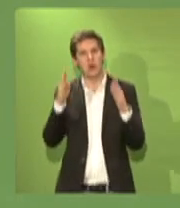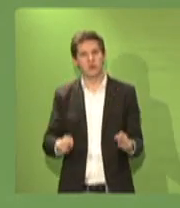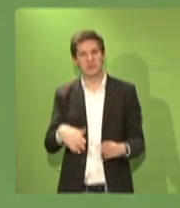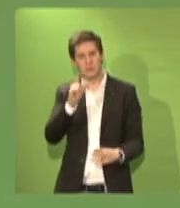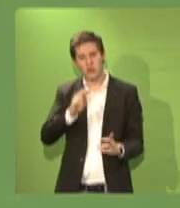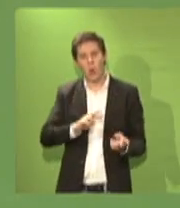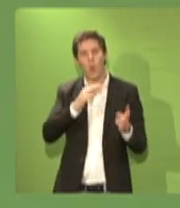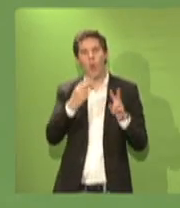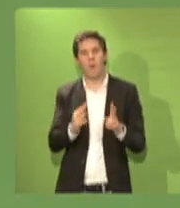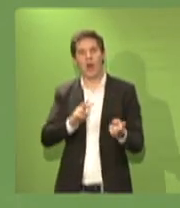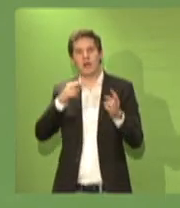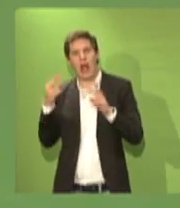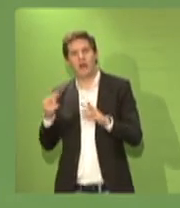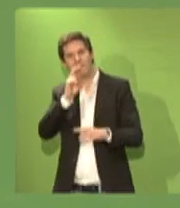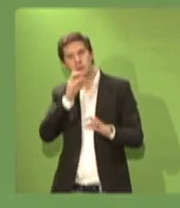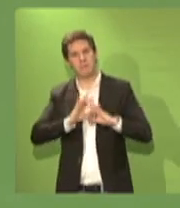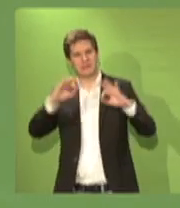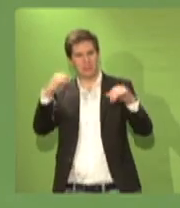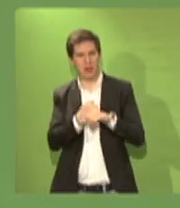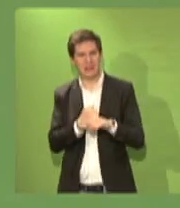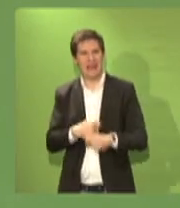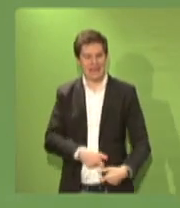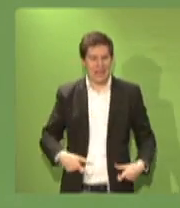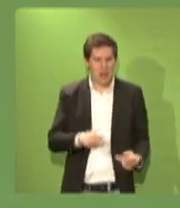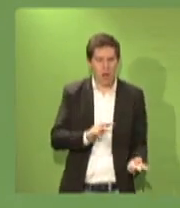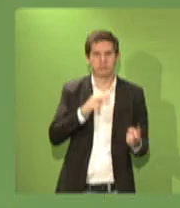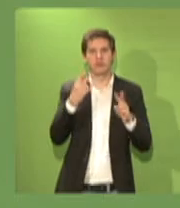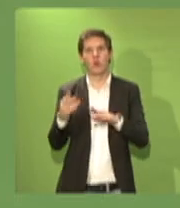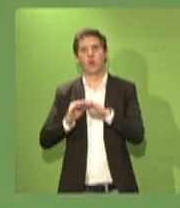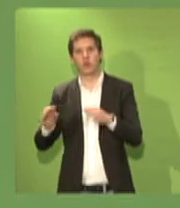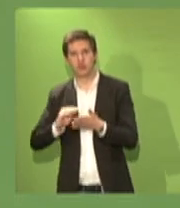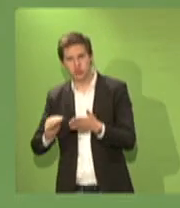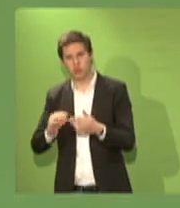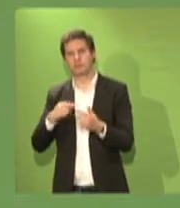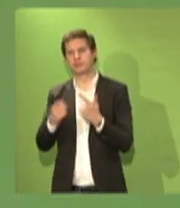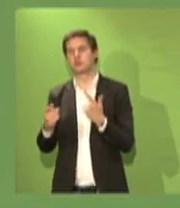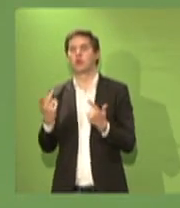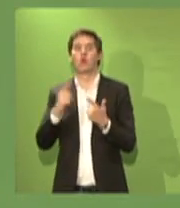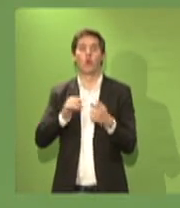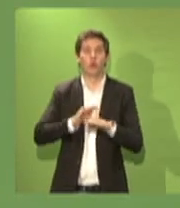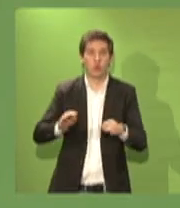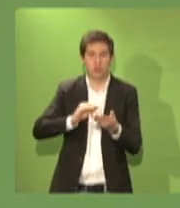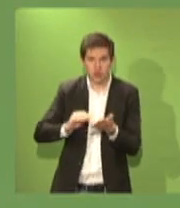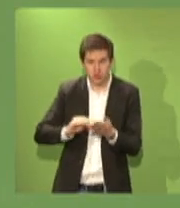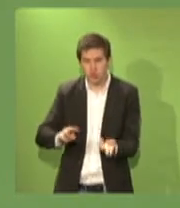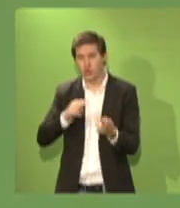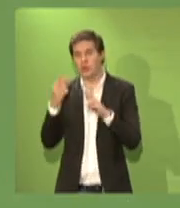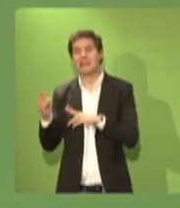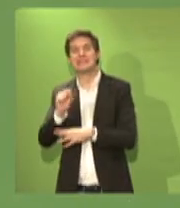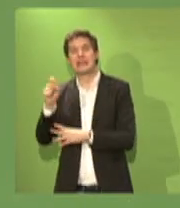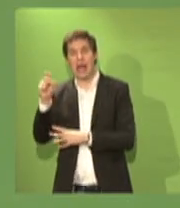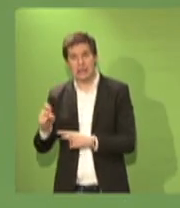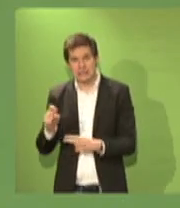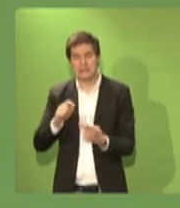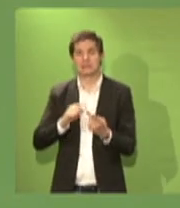in dem Bereich Kita zur Grundschule. Aber auch andere Übergänge von der Grundschule zur Sekundarstufe 1, von